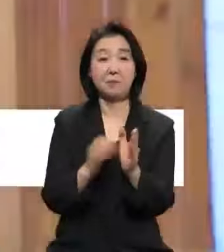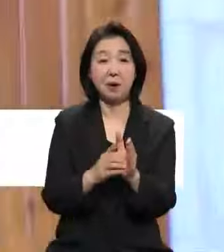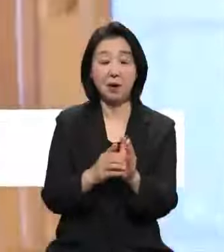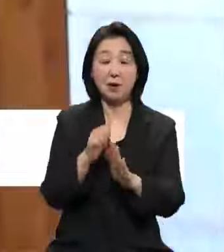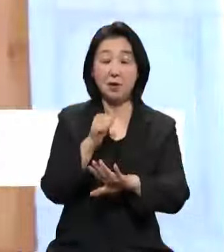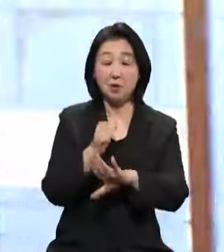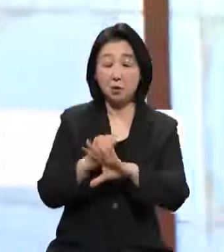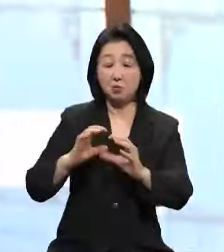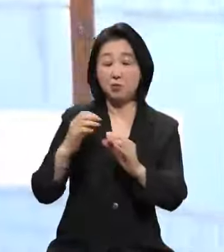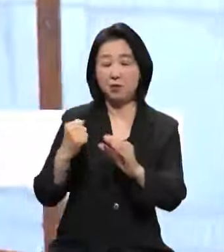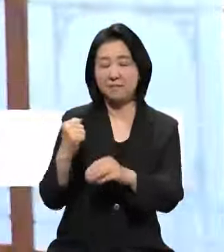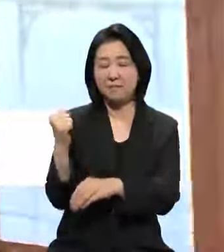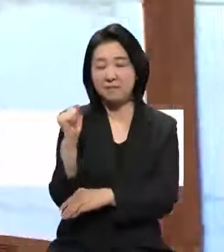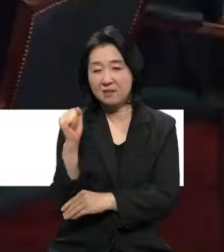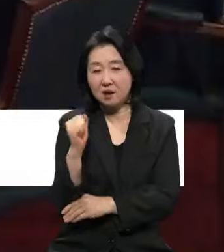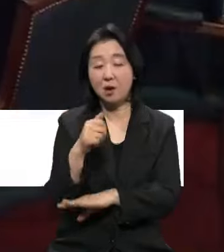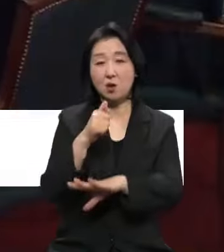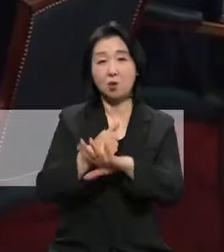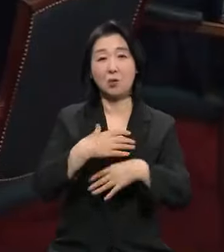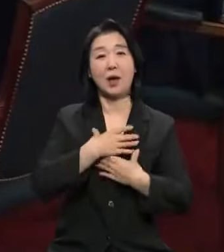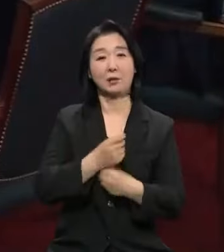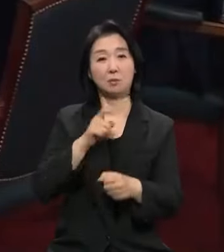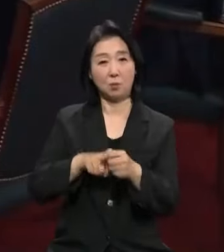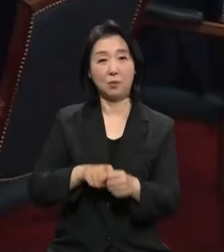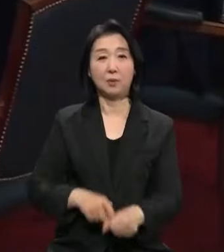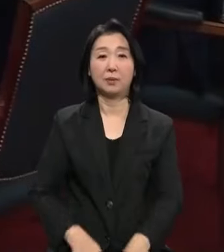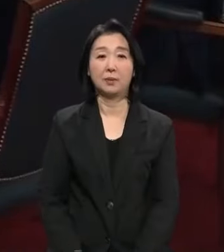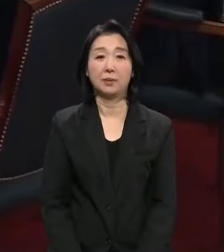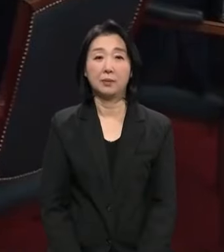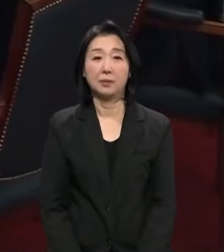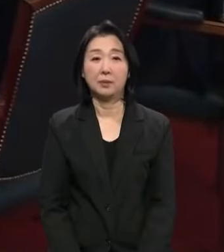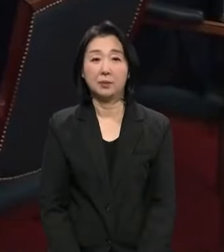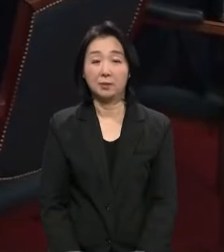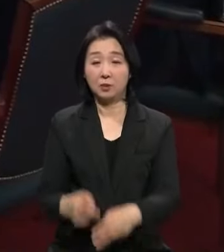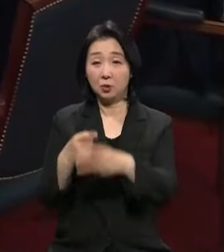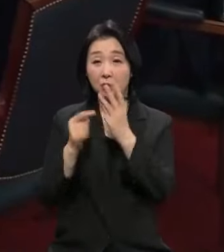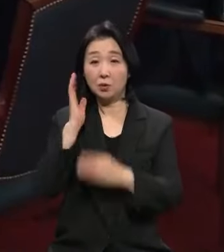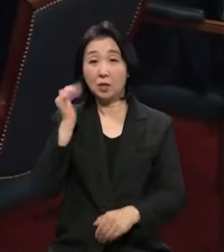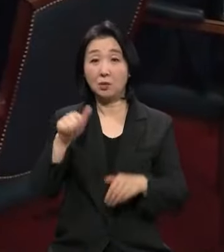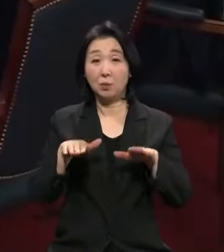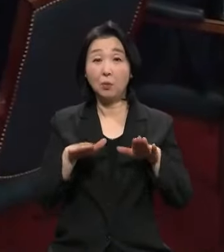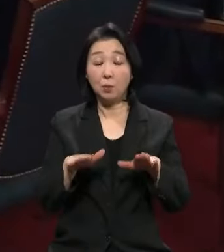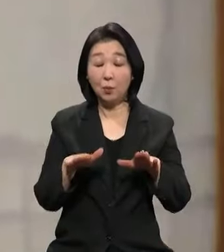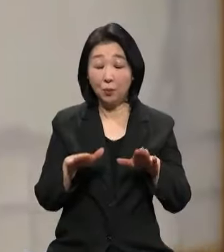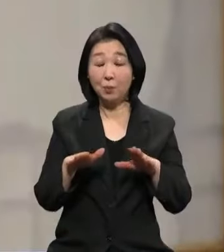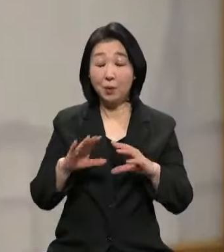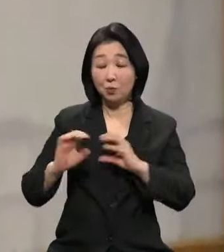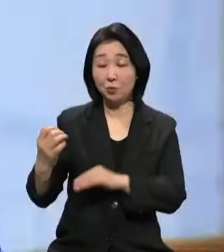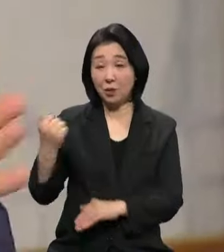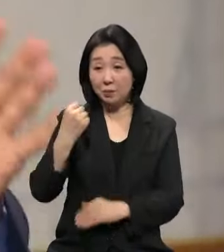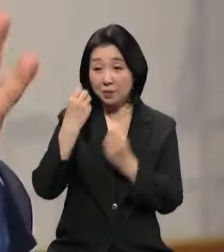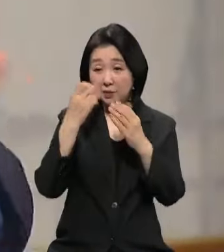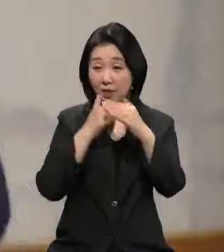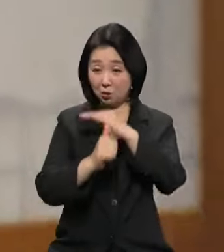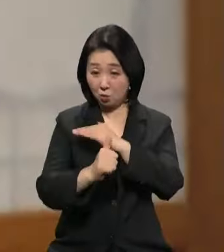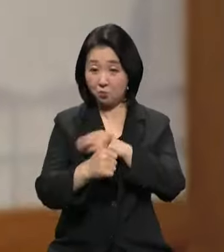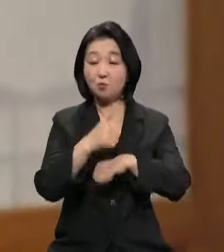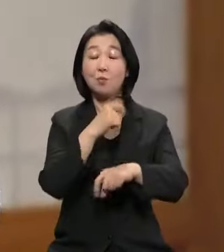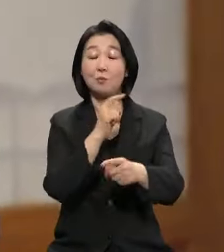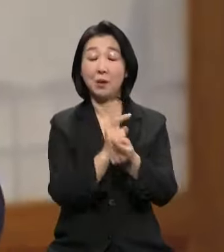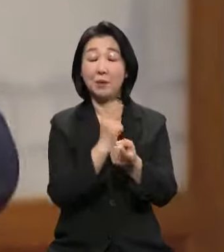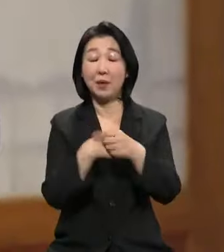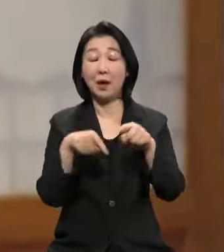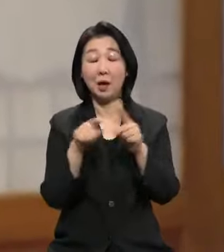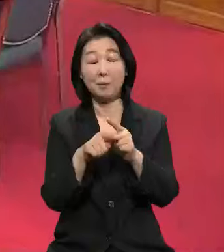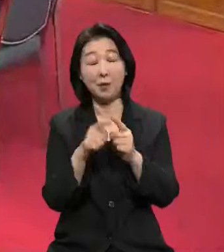여권의 안정을 앞세운 인사란 평가가 나오고 있습니다 윤 대통령은 오늘 여당의 새 지도부와 만나 상견례를 겸한